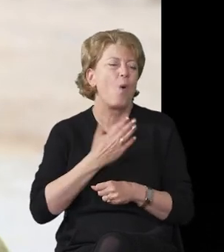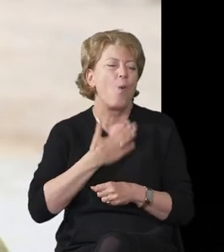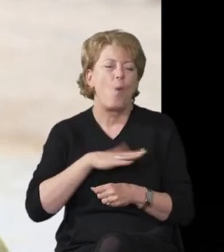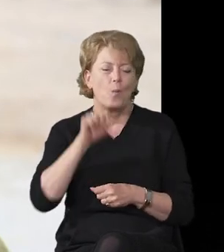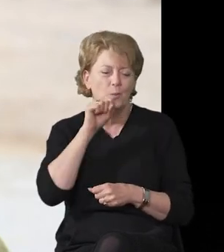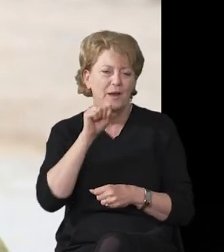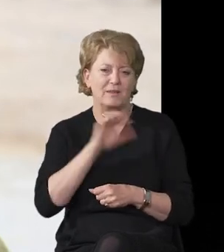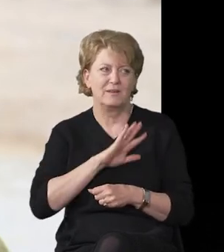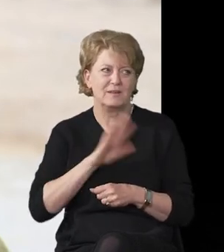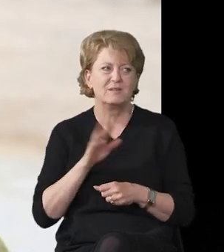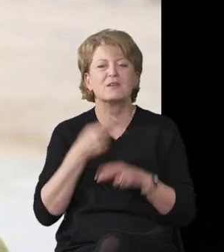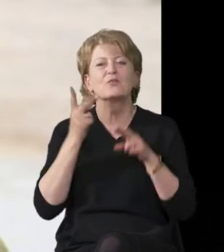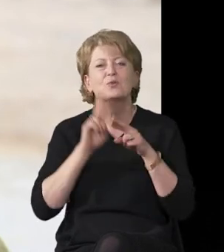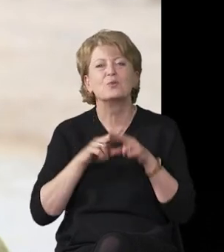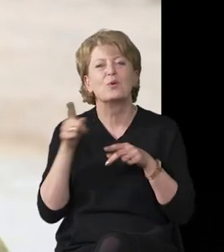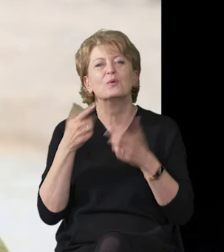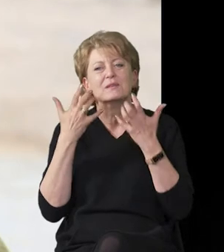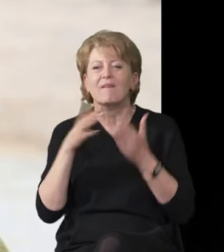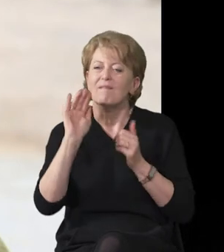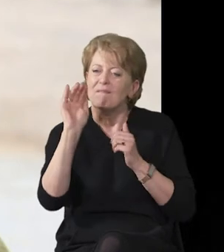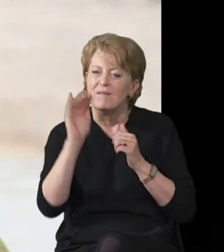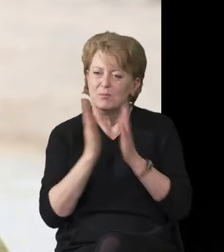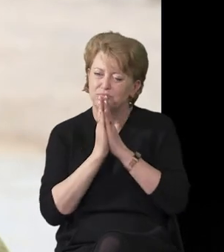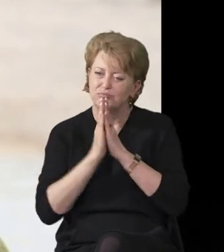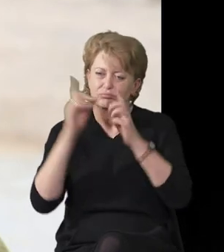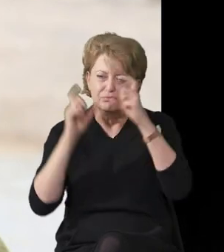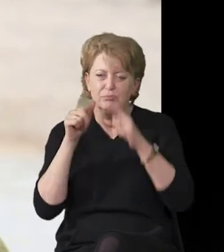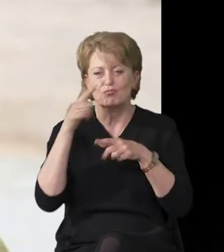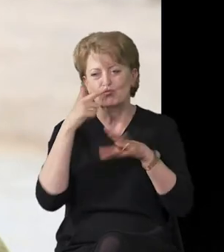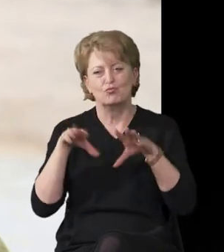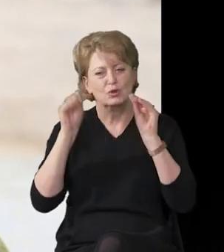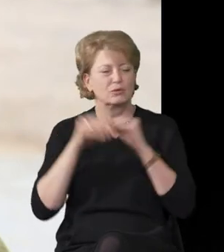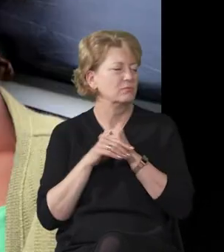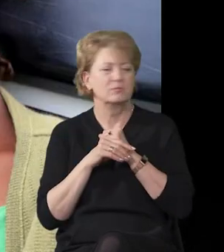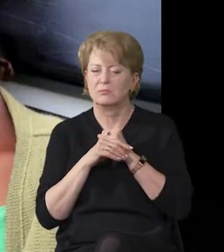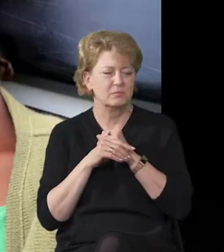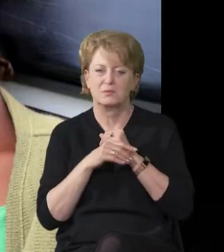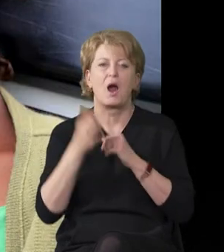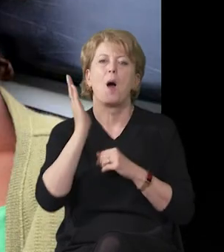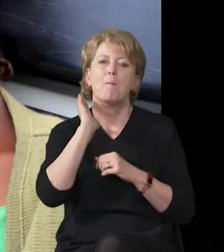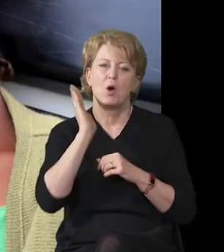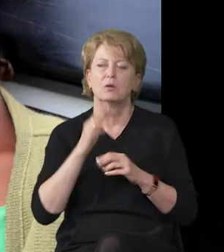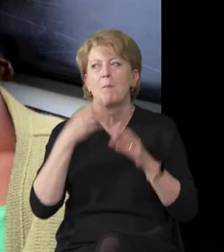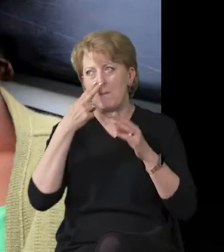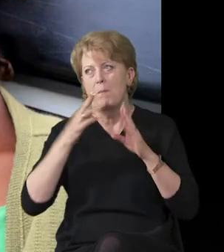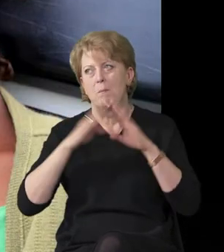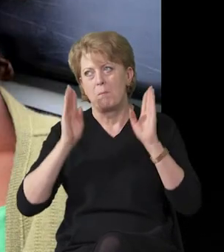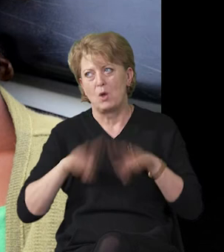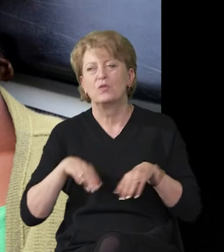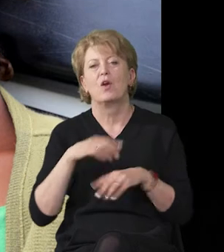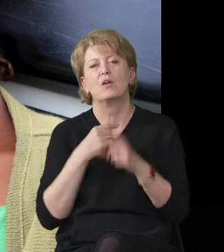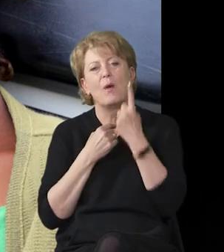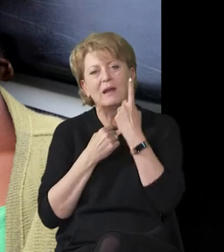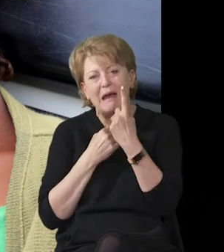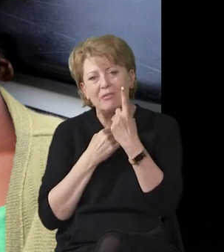no, zaczepiłem, chcąc jej zrobić zdjęcie. Ona na początku nie chciała, potem pozwoliła mi zrobić jedno, potem zaczęła pozować do